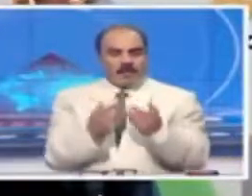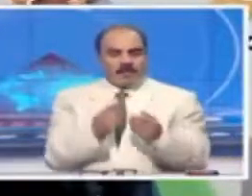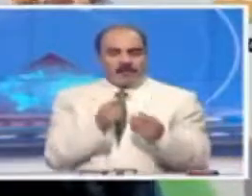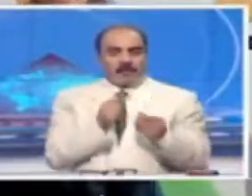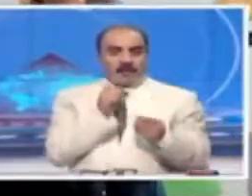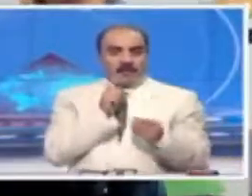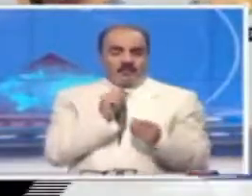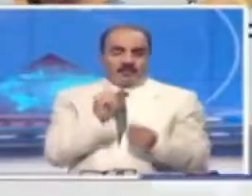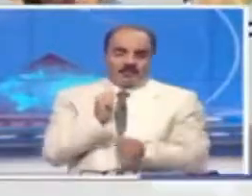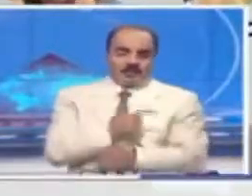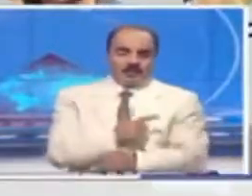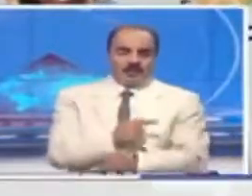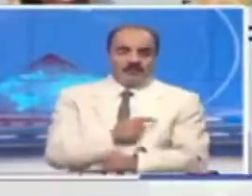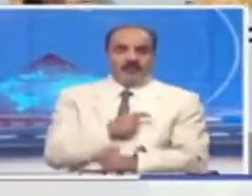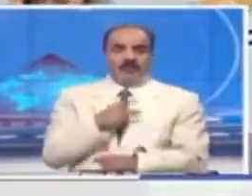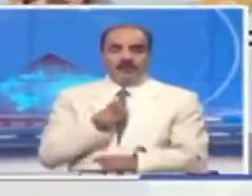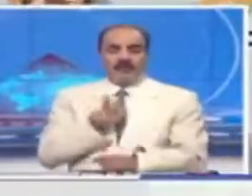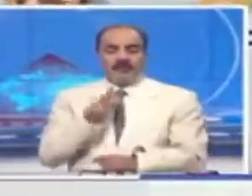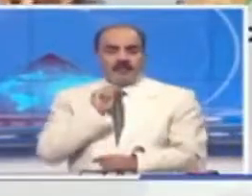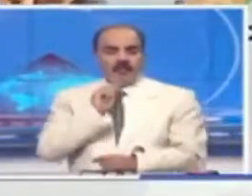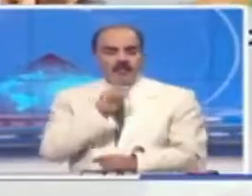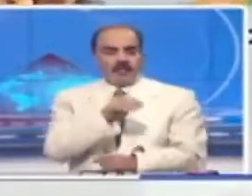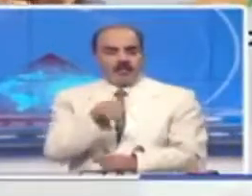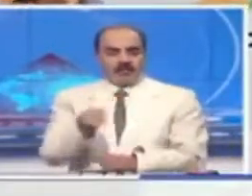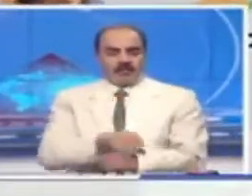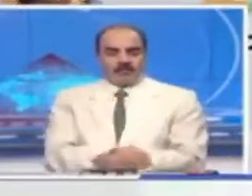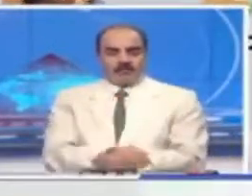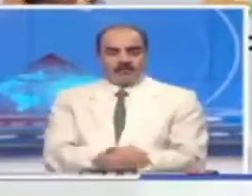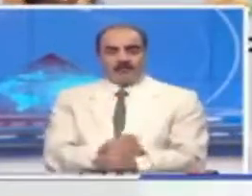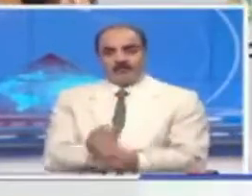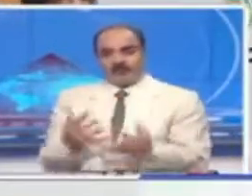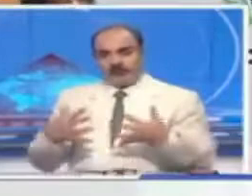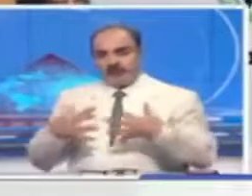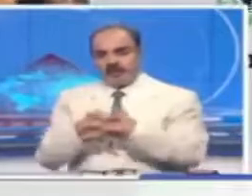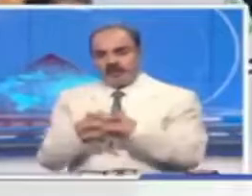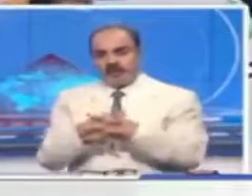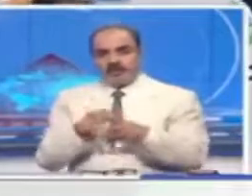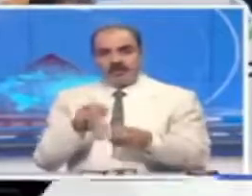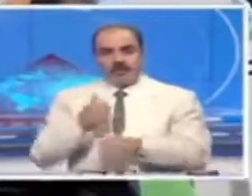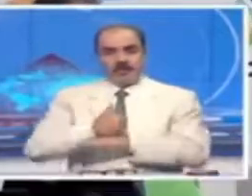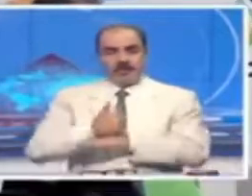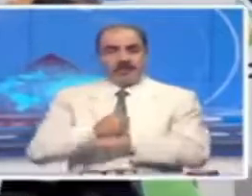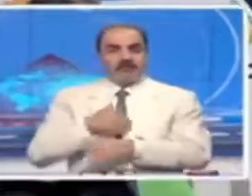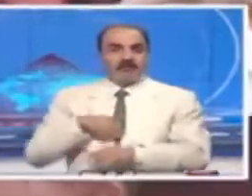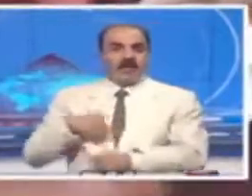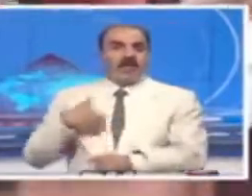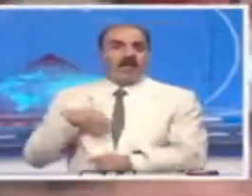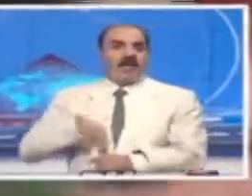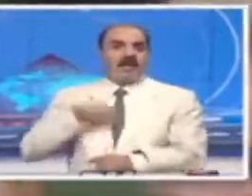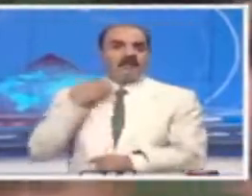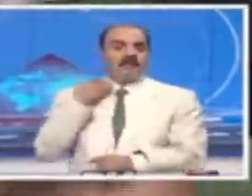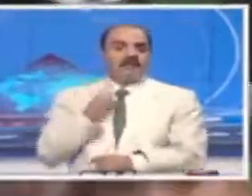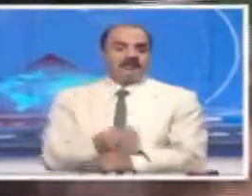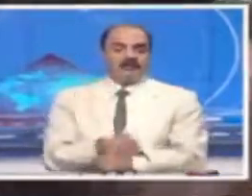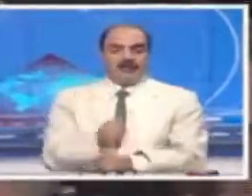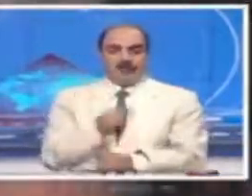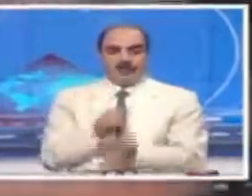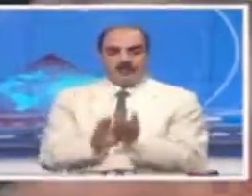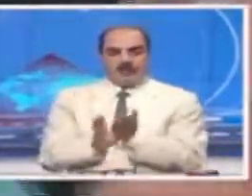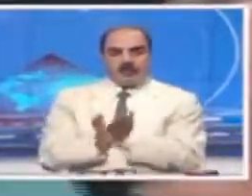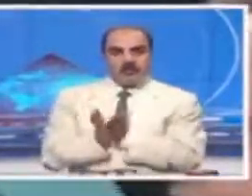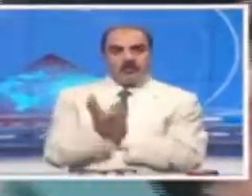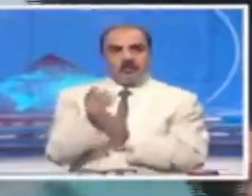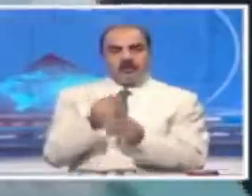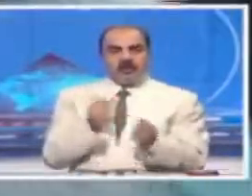بني سويف ثلاث محافظات أخرى، وذلك بالشراكة مع مؤسسة حياة كريمة. الحملة تطمح